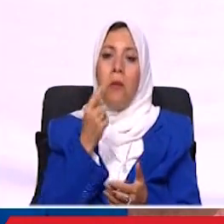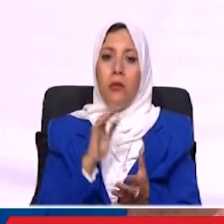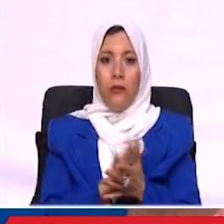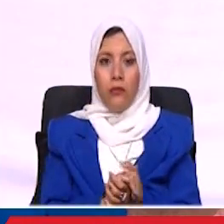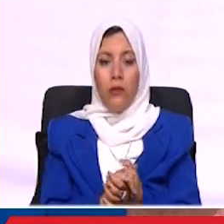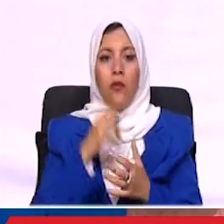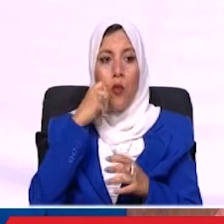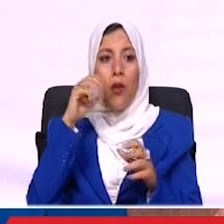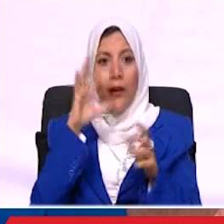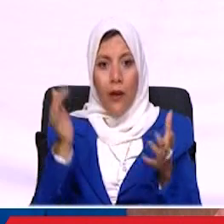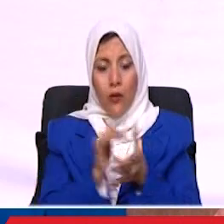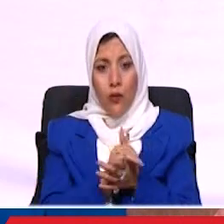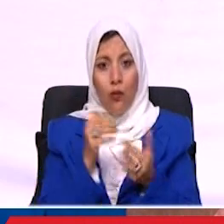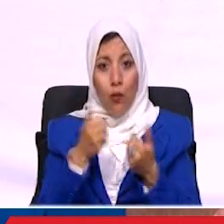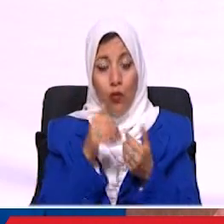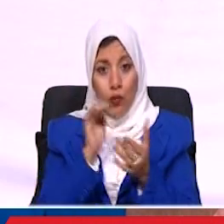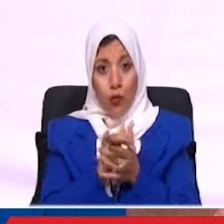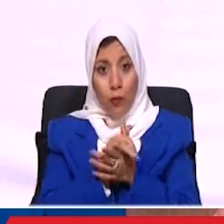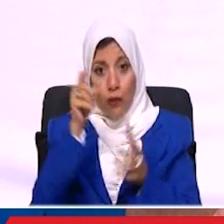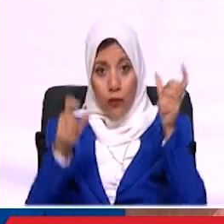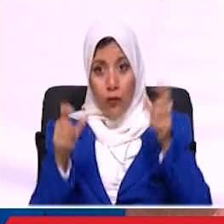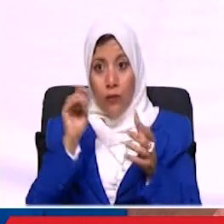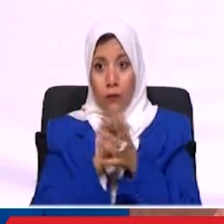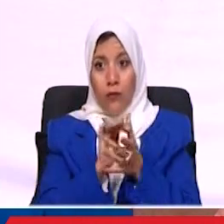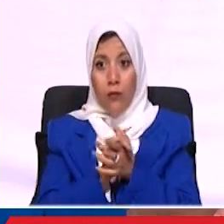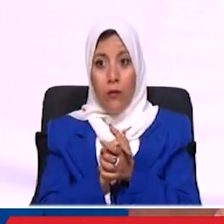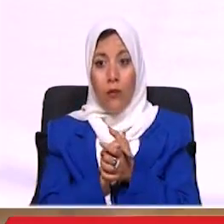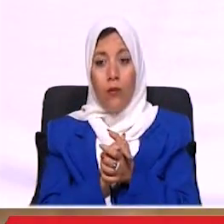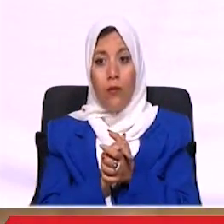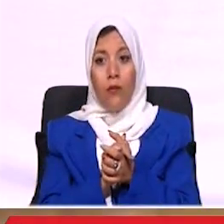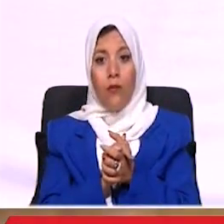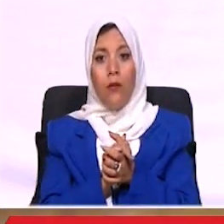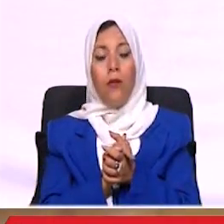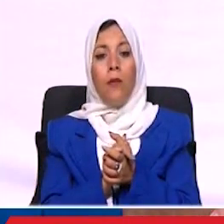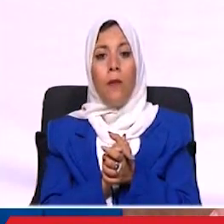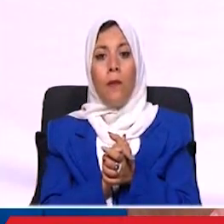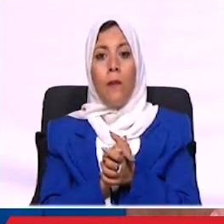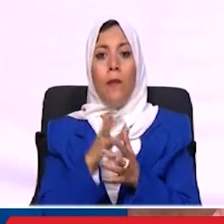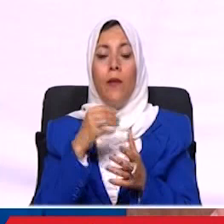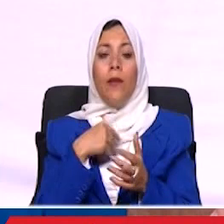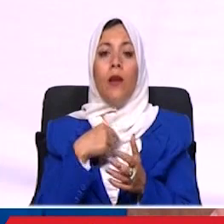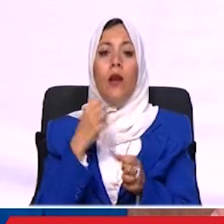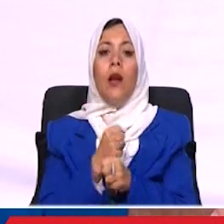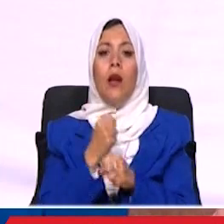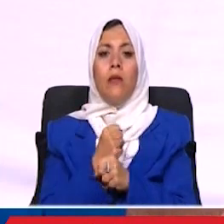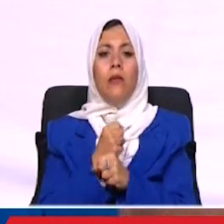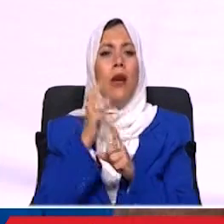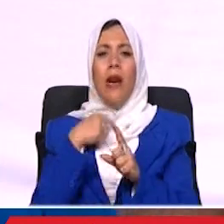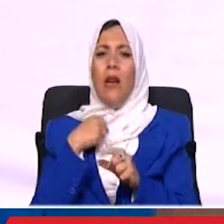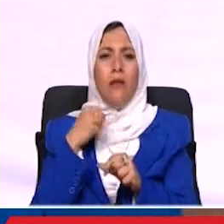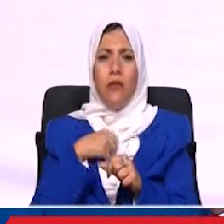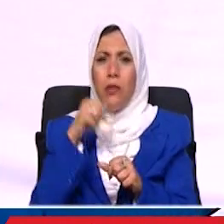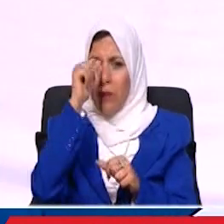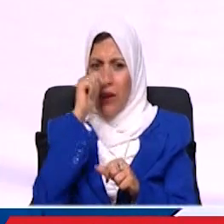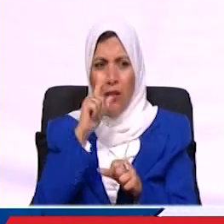حبا في ال في ال في الشخصيات اللي مش انا رافضا للدور يعني. لا لا لا خالص، انا مثلت الدور، انا